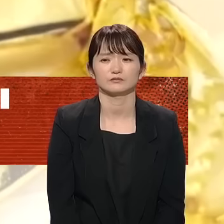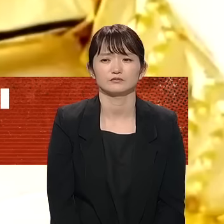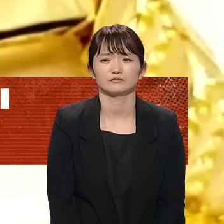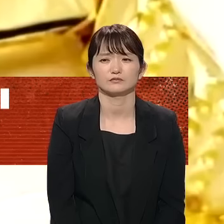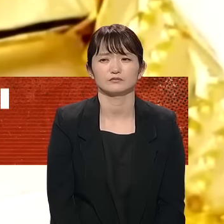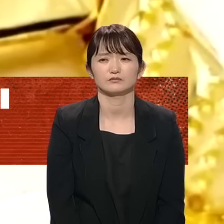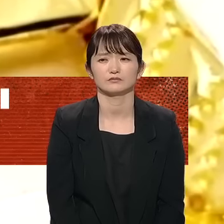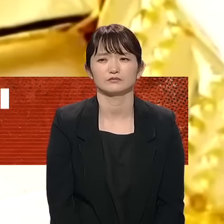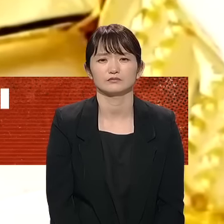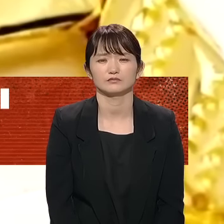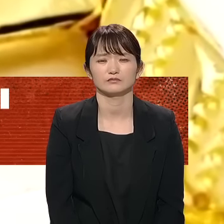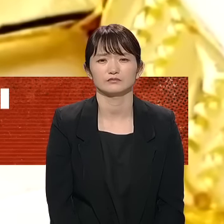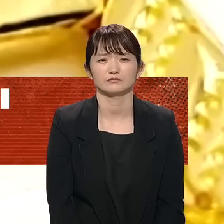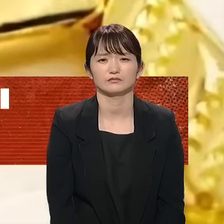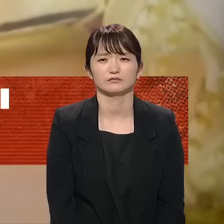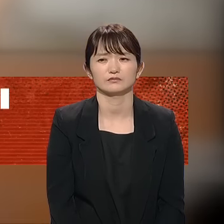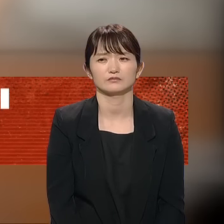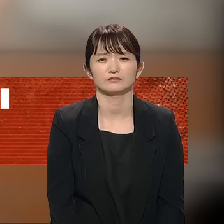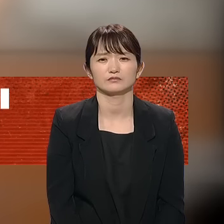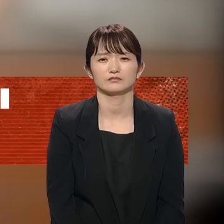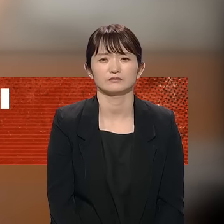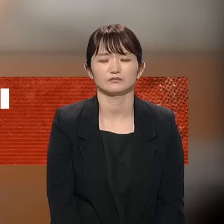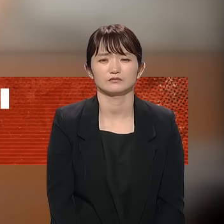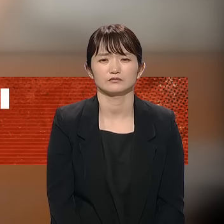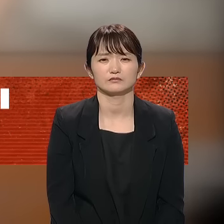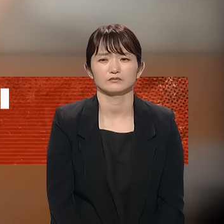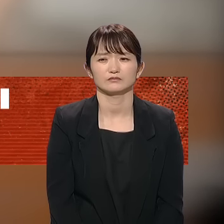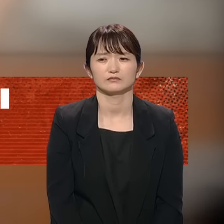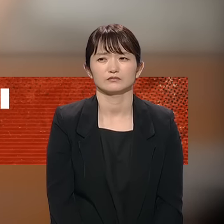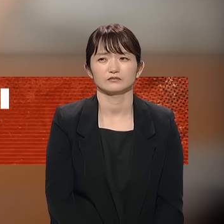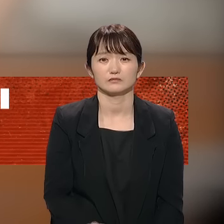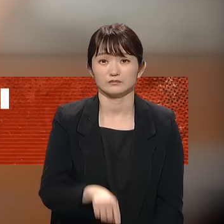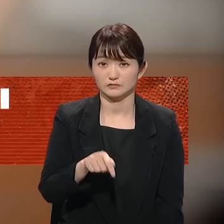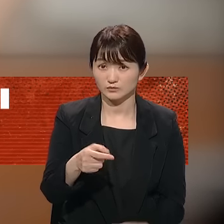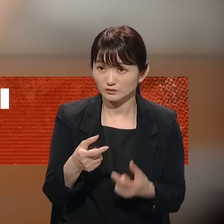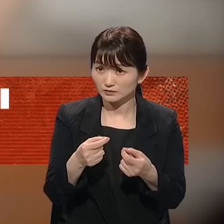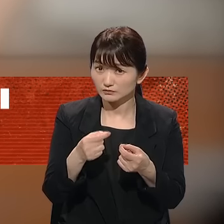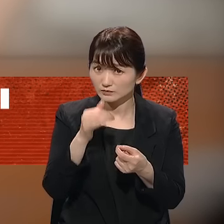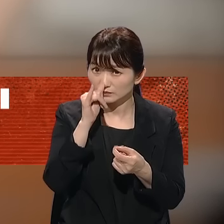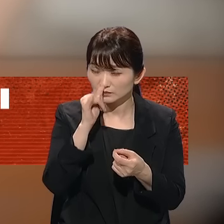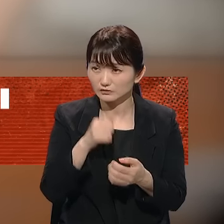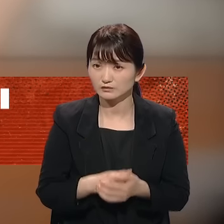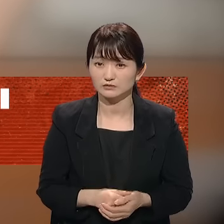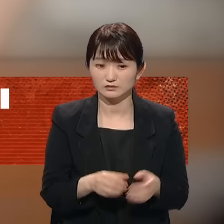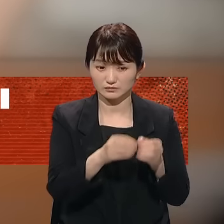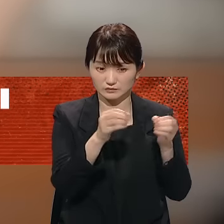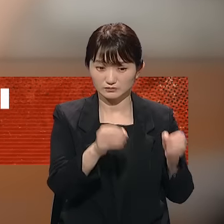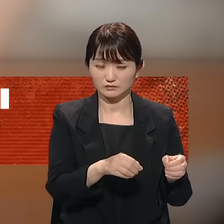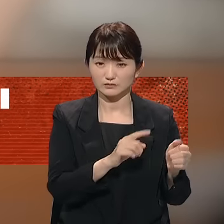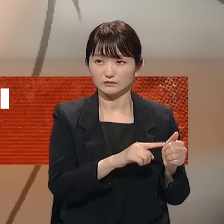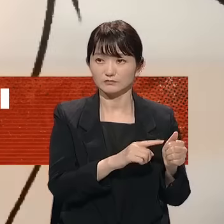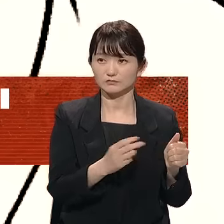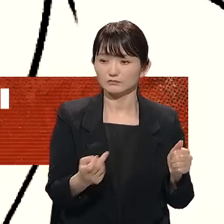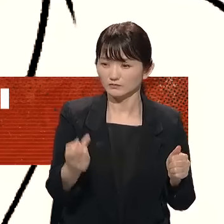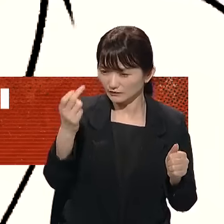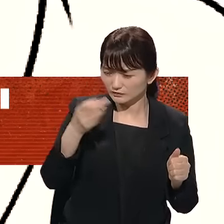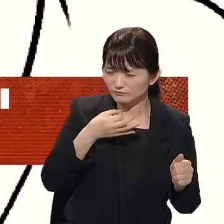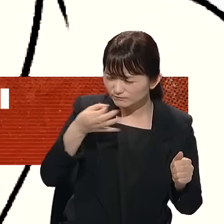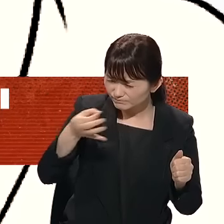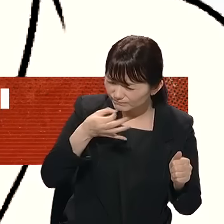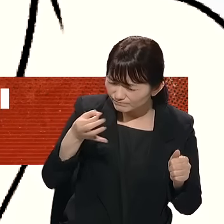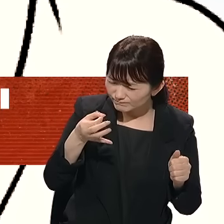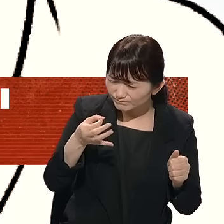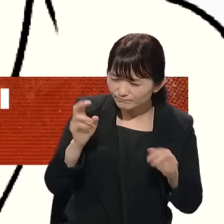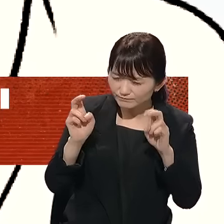합니다. 야 세상에 이런 경우가 다 있습니까? 그러게나 말입니다. 게다가 이 동료라는 게 형님 하면서 평소에 회사에서 그렇게